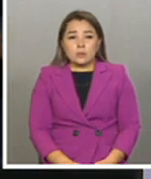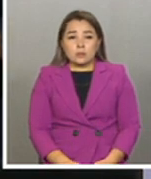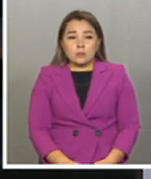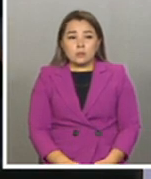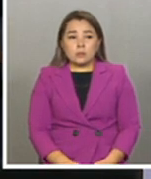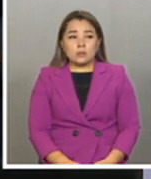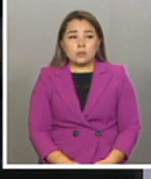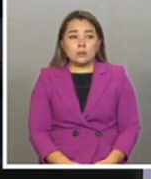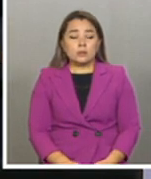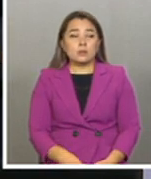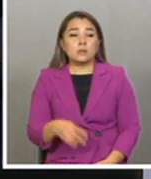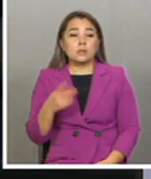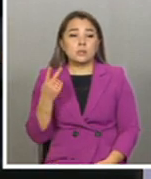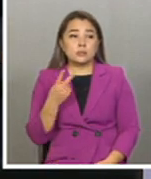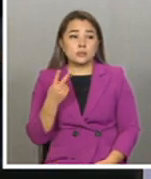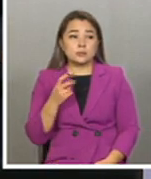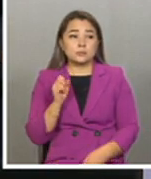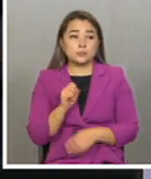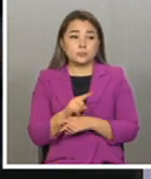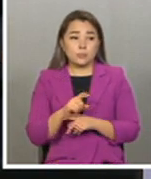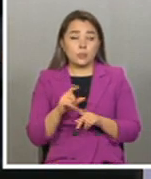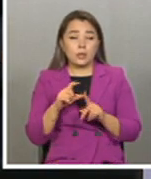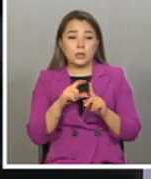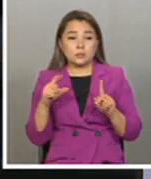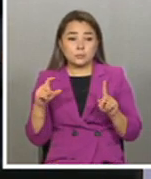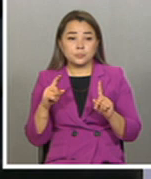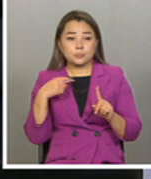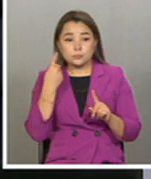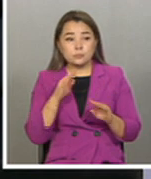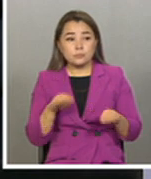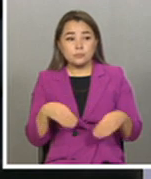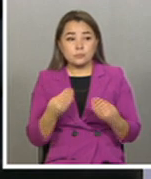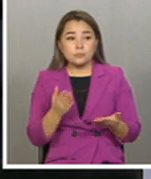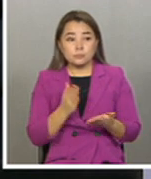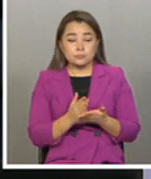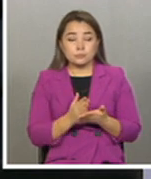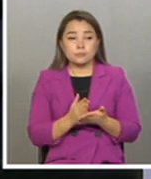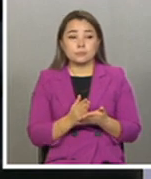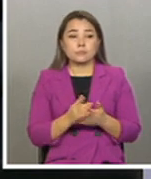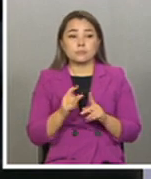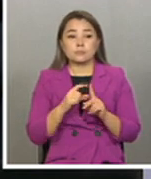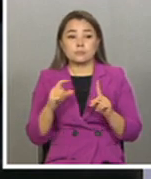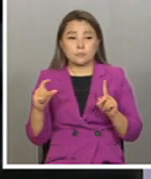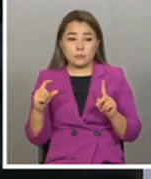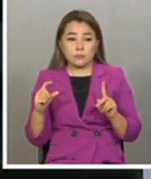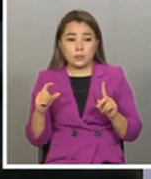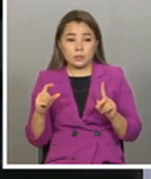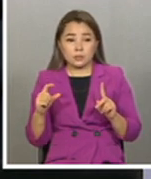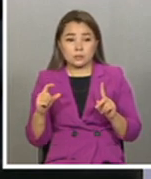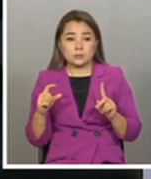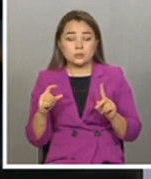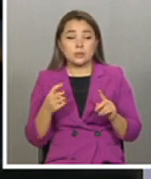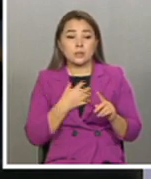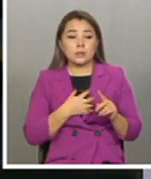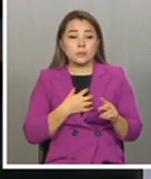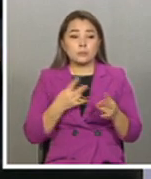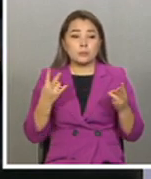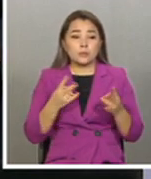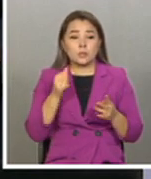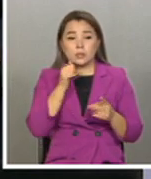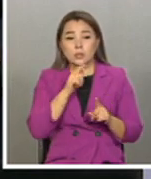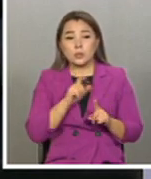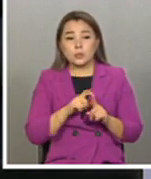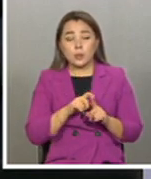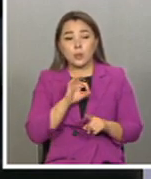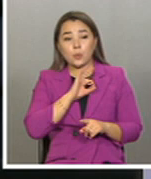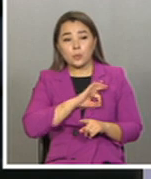Екінші тапсырма бұл мәтін түрінде берілген. Және мәтіндегі қажетті кілт сөздерді